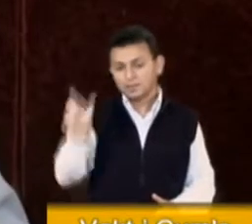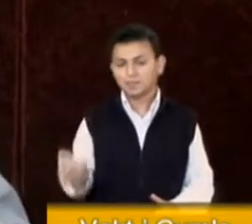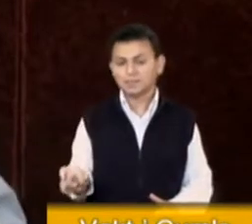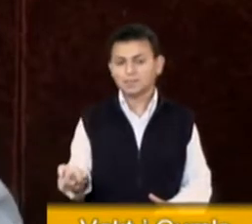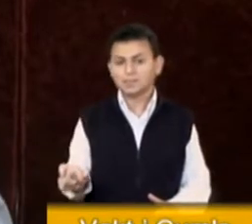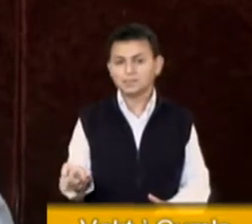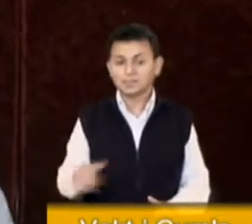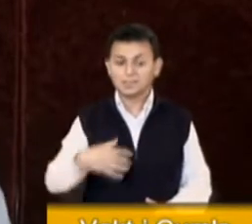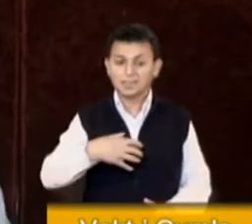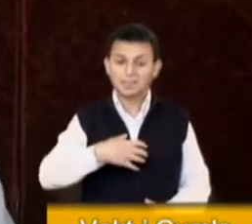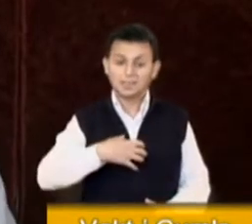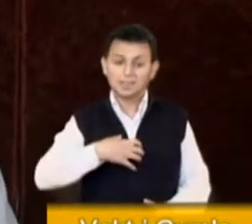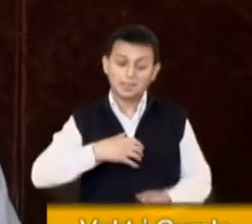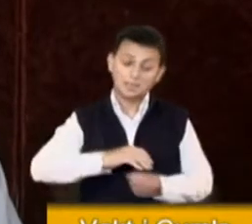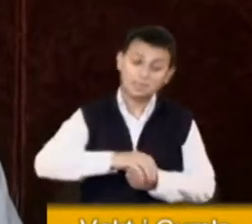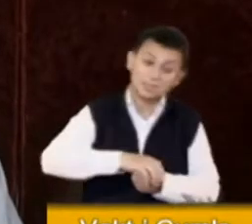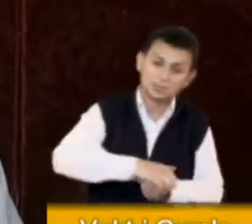nefsine, kendisine zulmederek